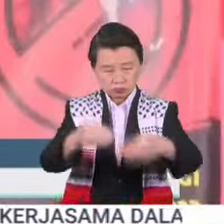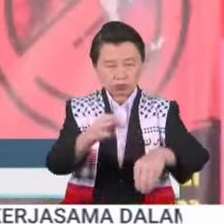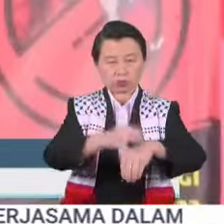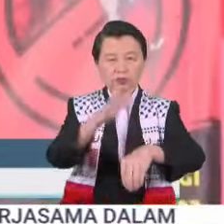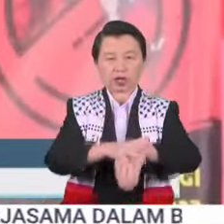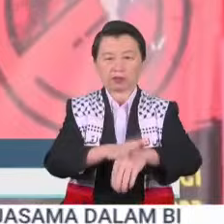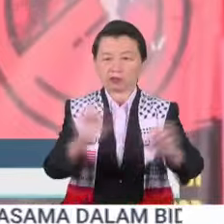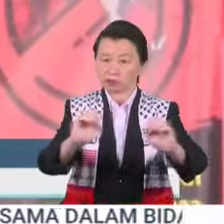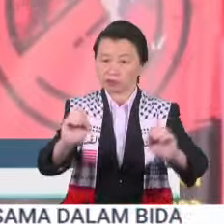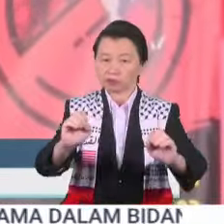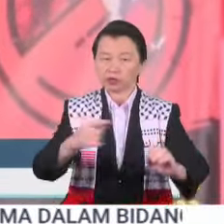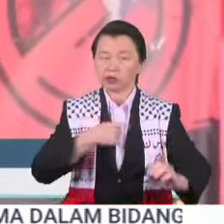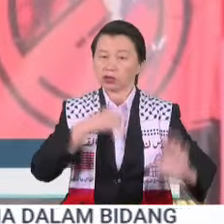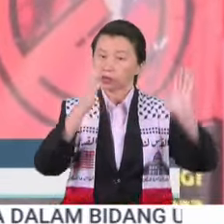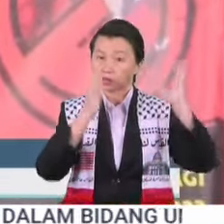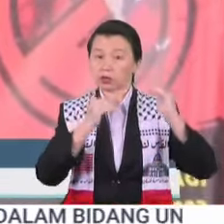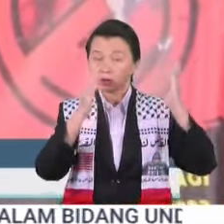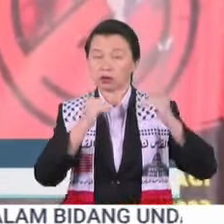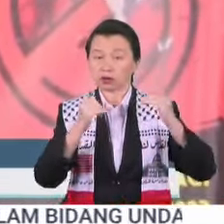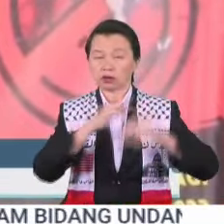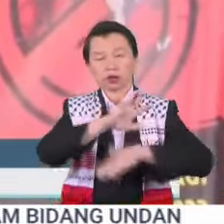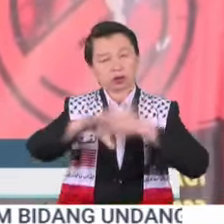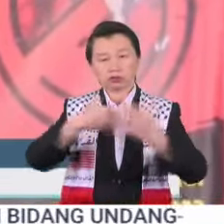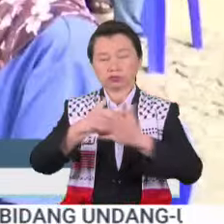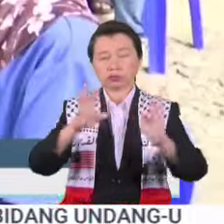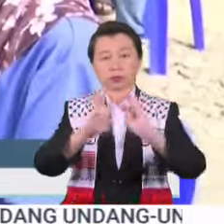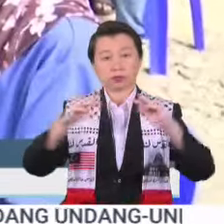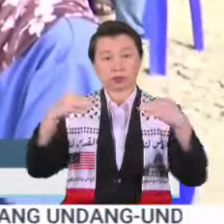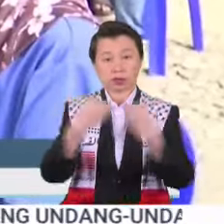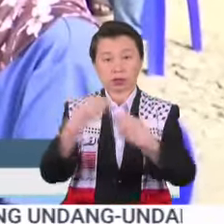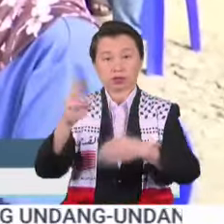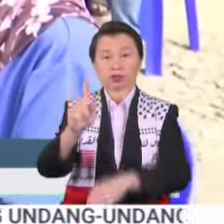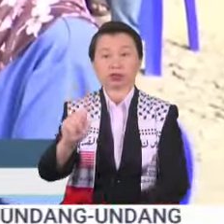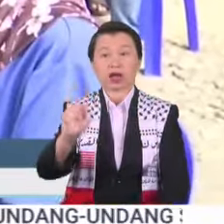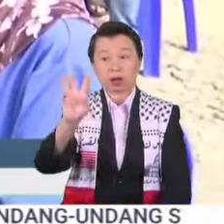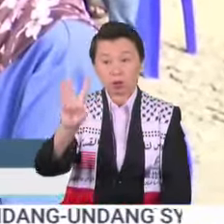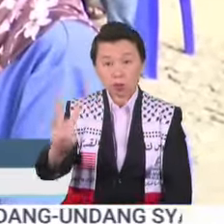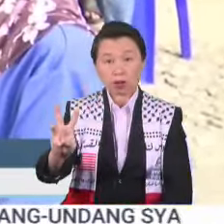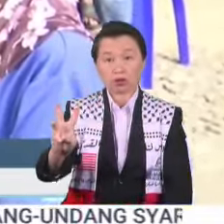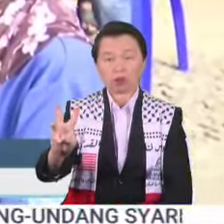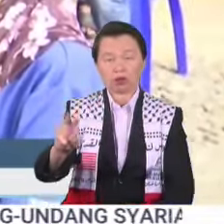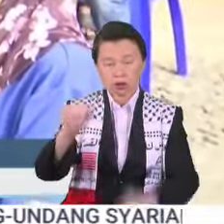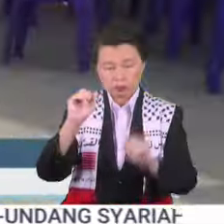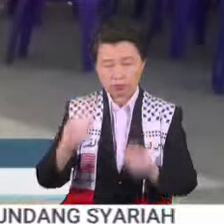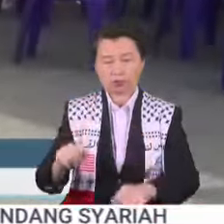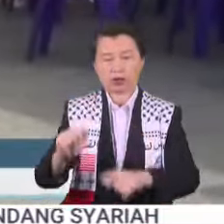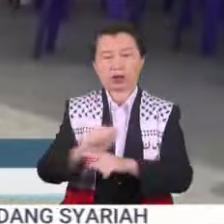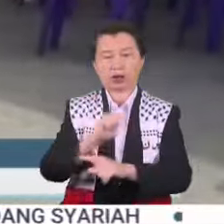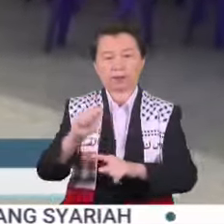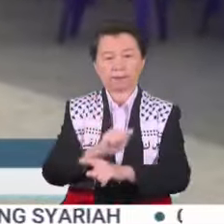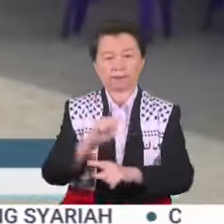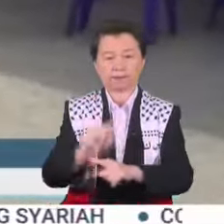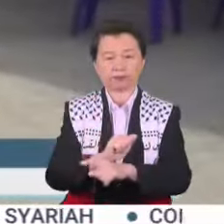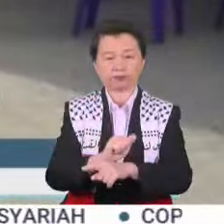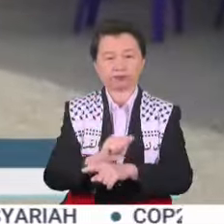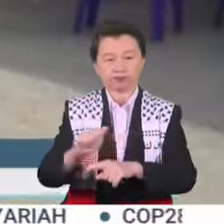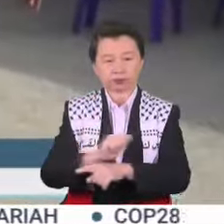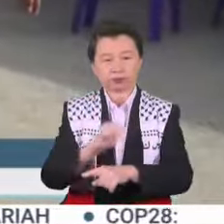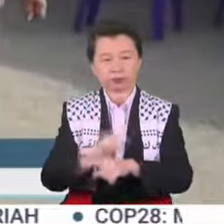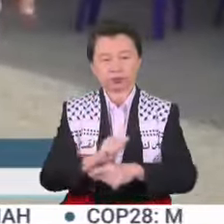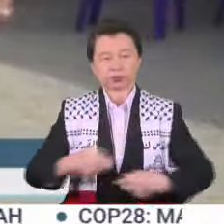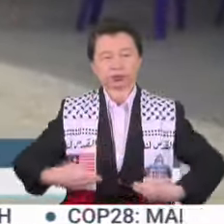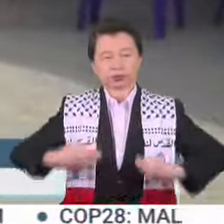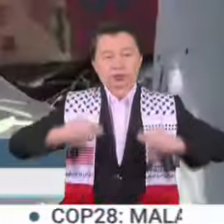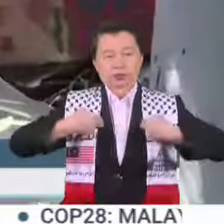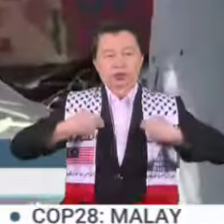Aedes. Saya berharap agar seluruh masyarakat Tawau dapat mengamalkan amalan